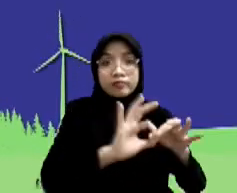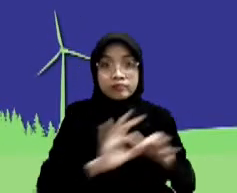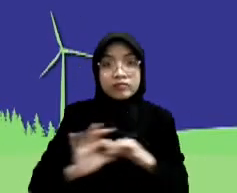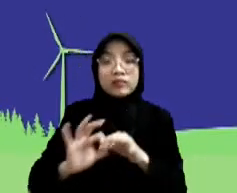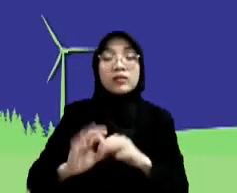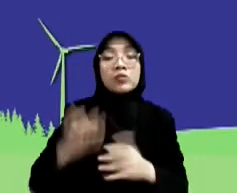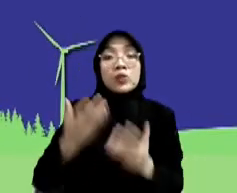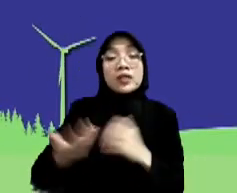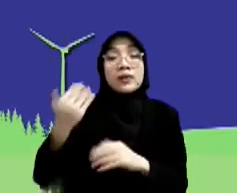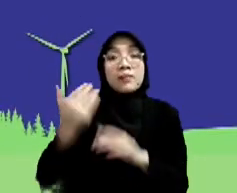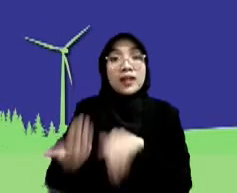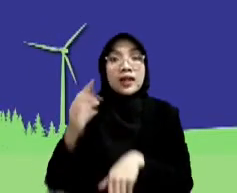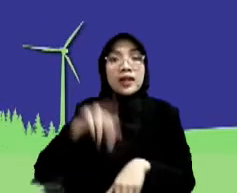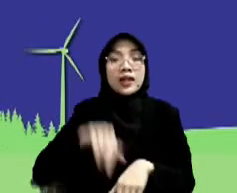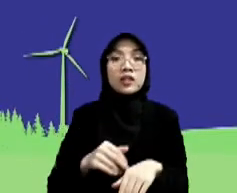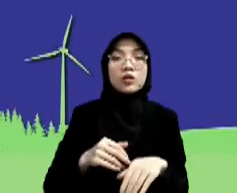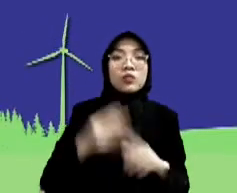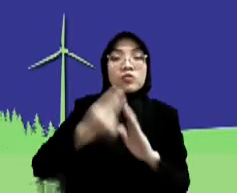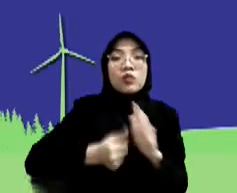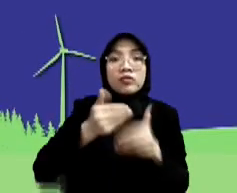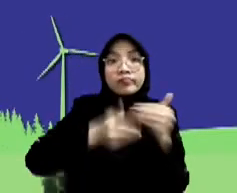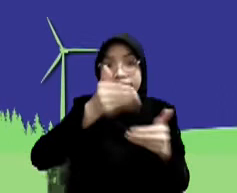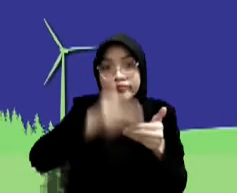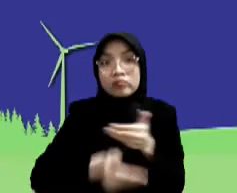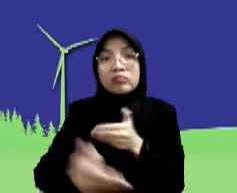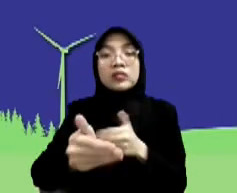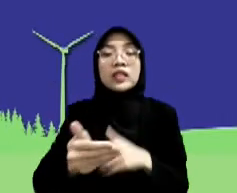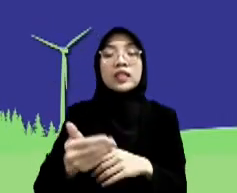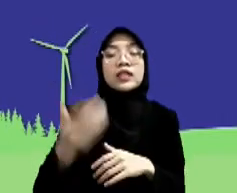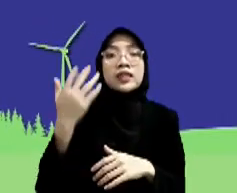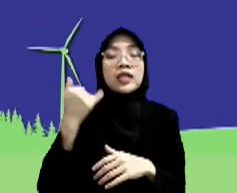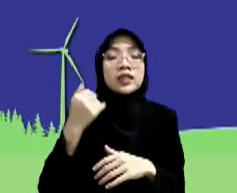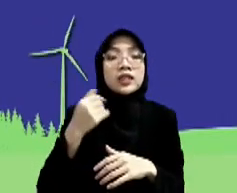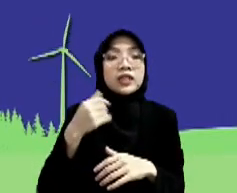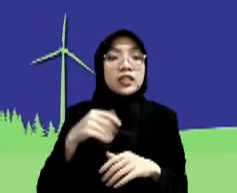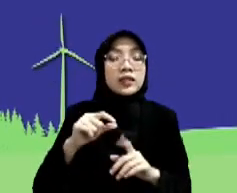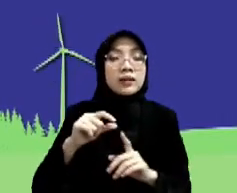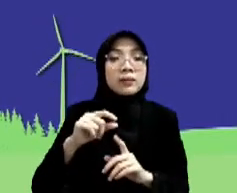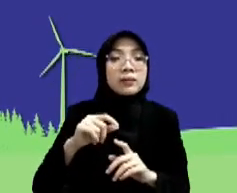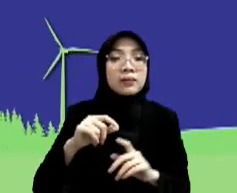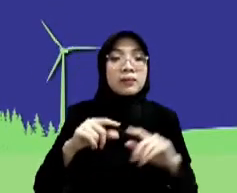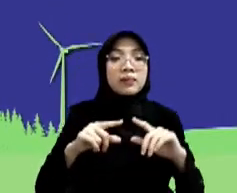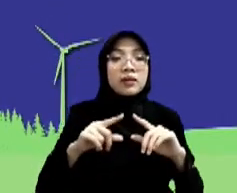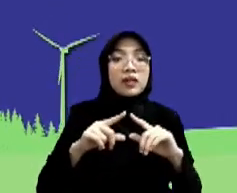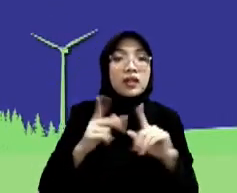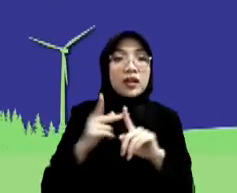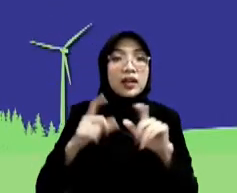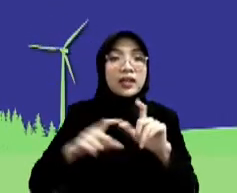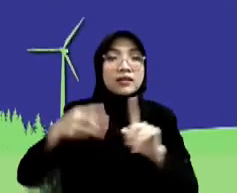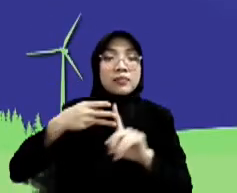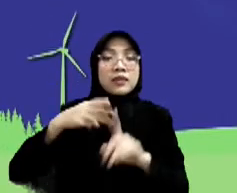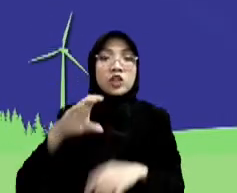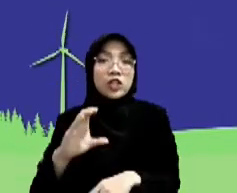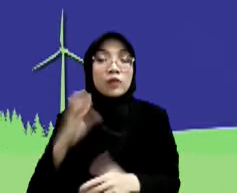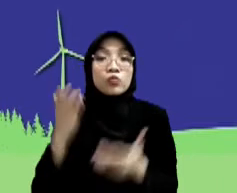tadi kembali ke sustainable Finance oleh eh eh eh dari e dari HSBC eh